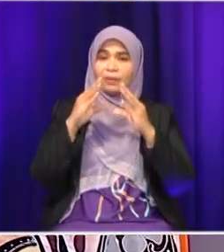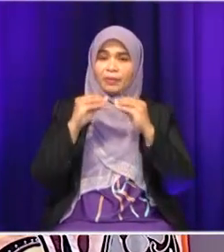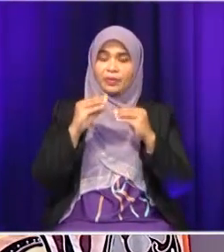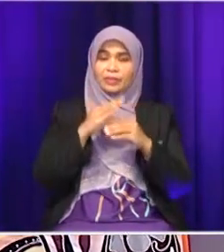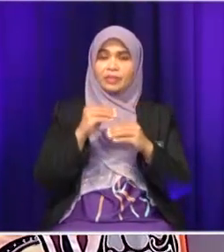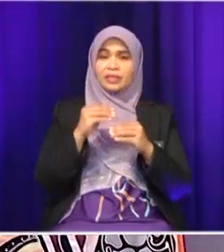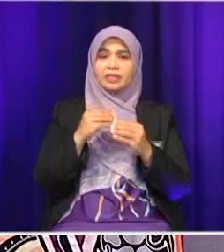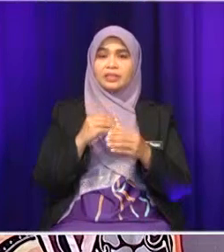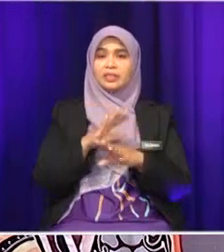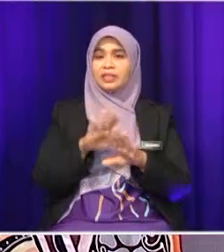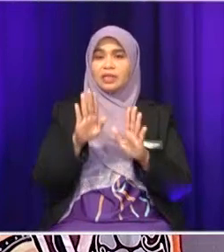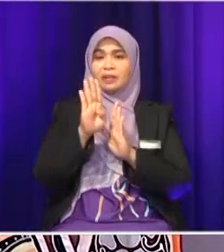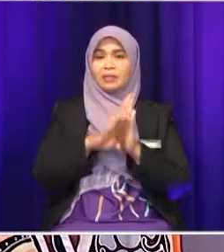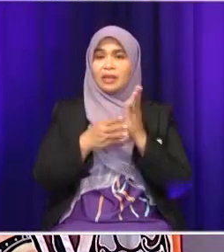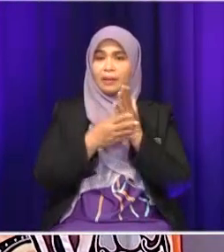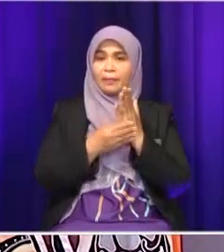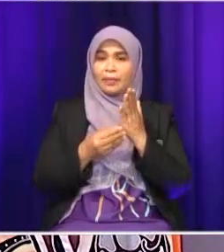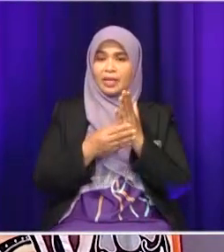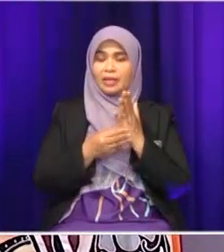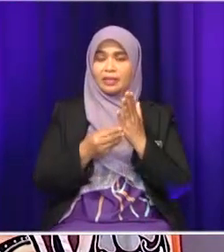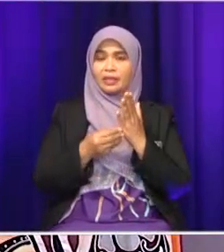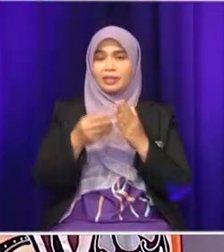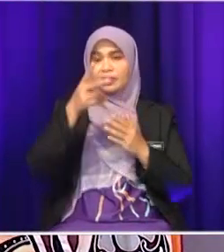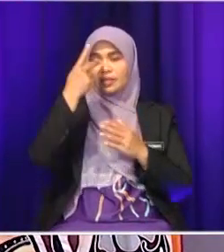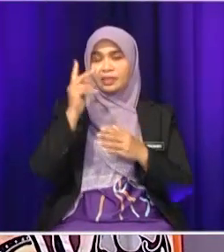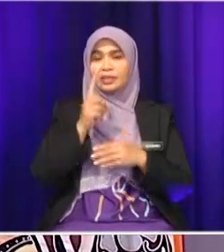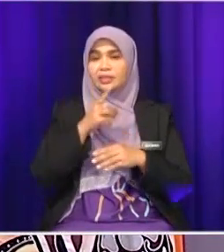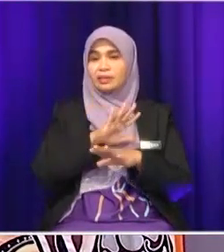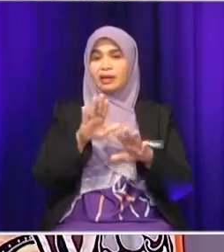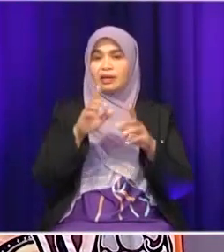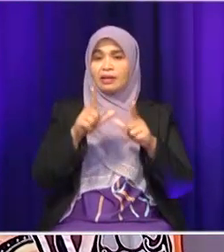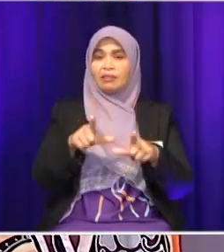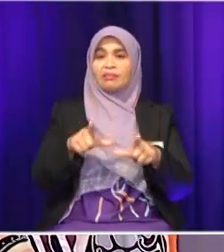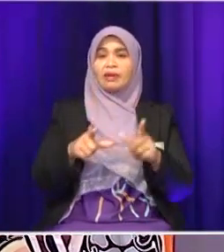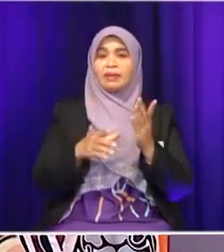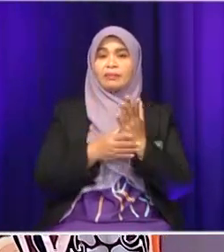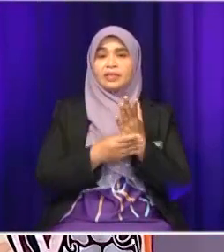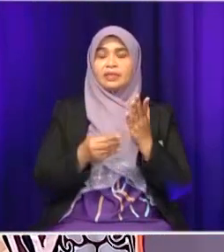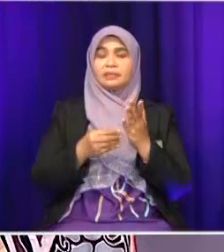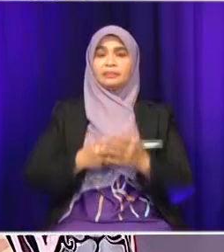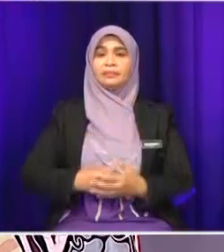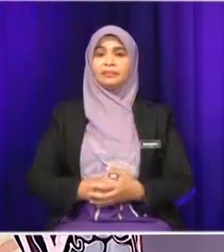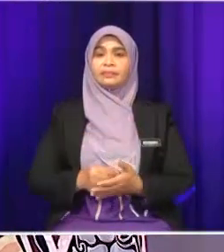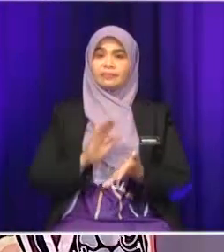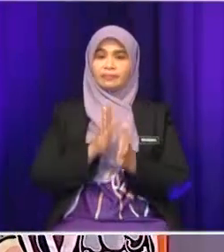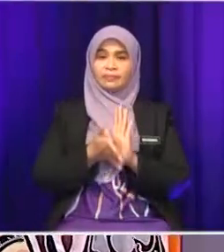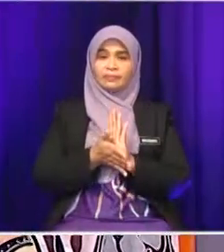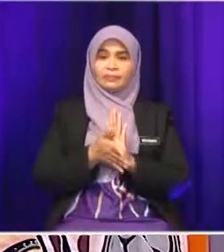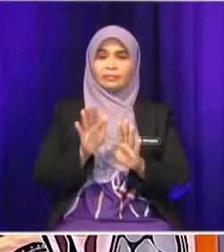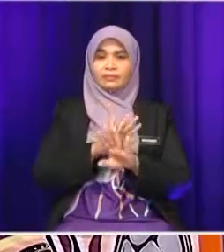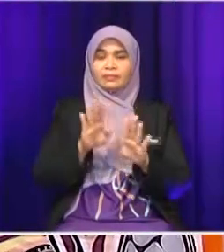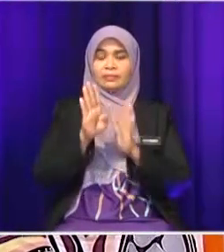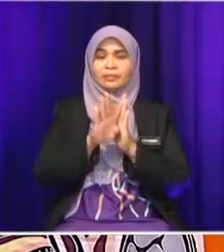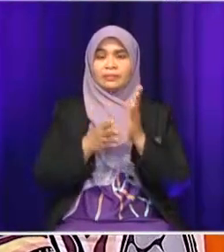tidak berminyak sebab kita tidak letak langsung minyak dalam bungkus tuh Oke jadi dia tidak akan berminyak